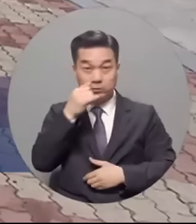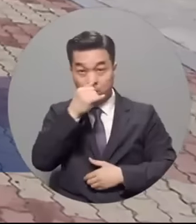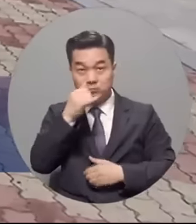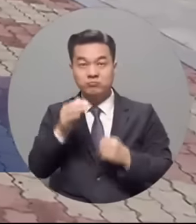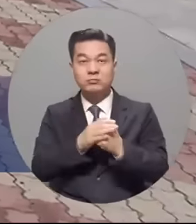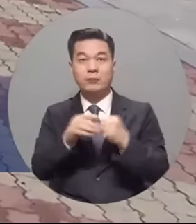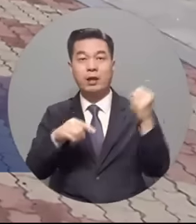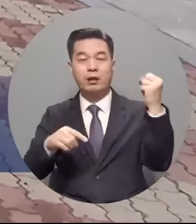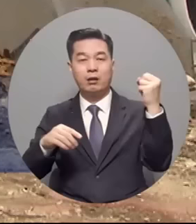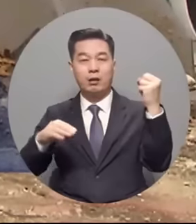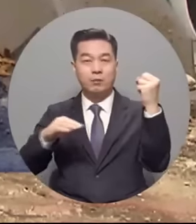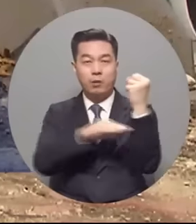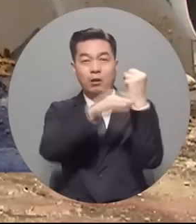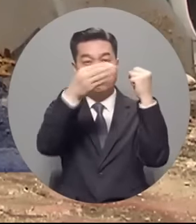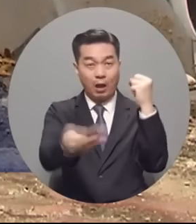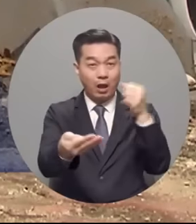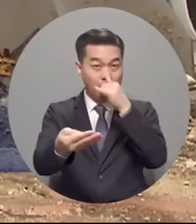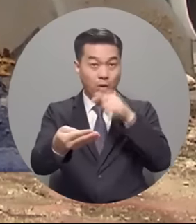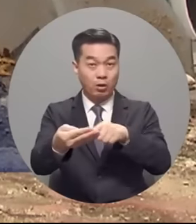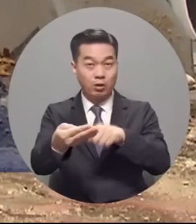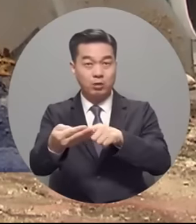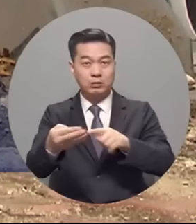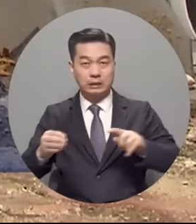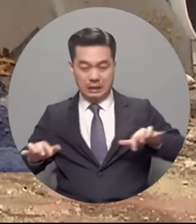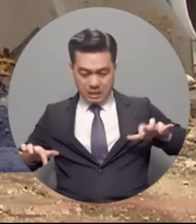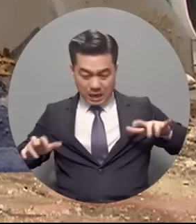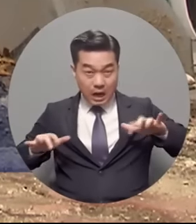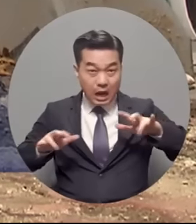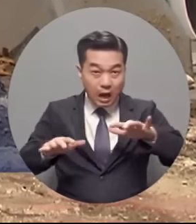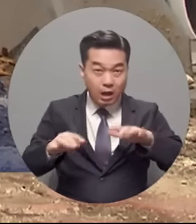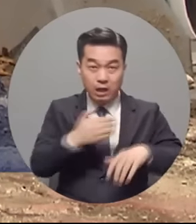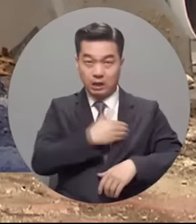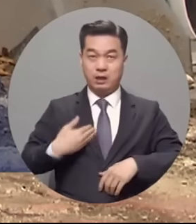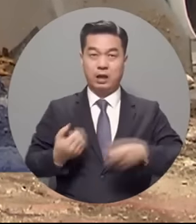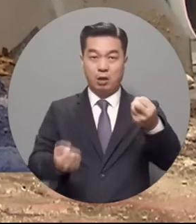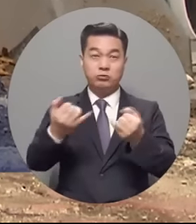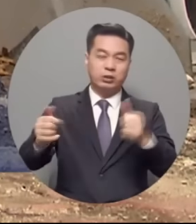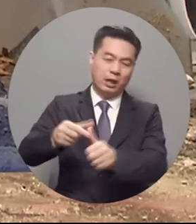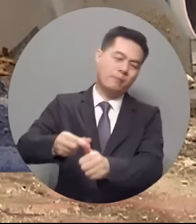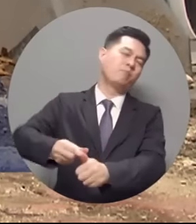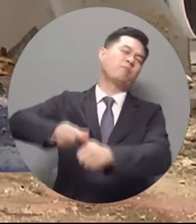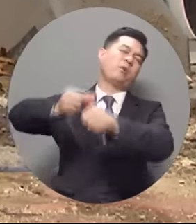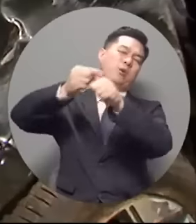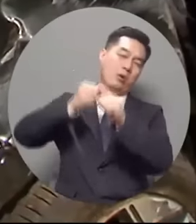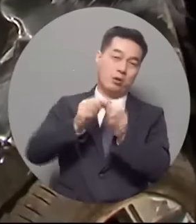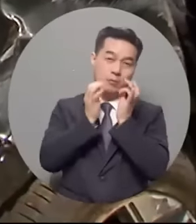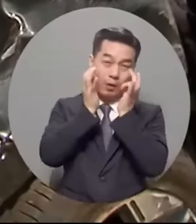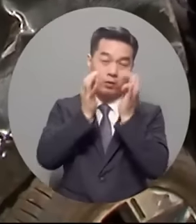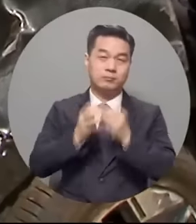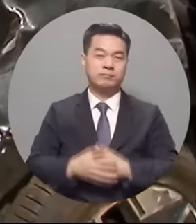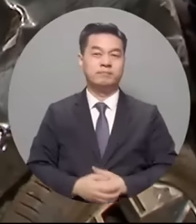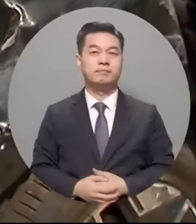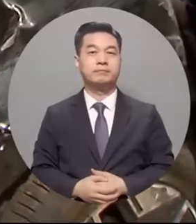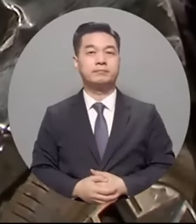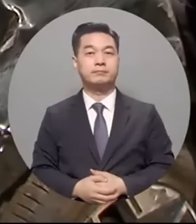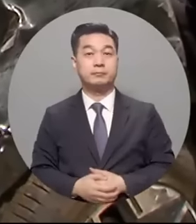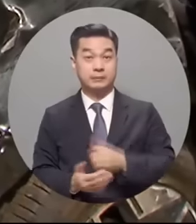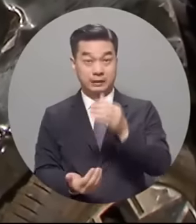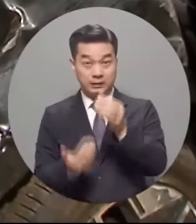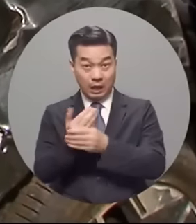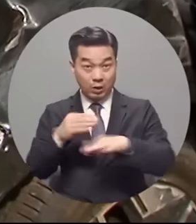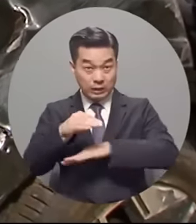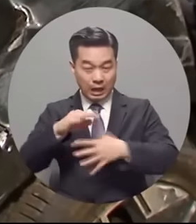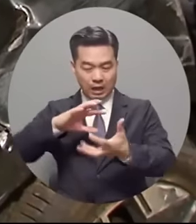앞에 차가 서가 있더라고요. 시민들이 다 내려가가지고 최대한 운전자를 빼내려고. 사고 차량은